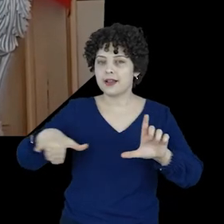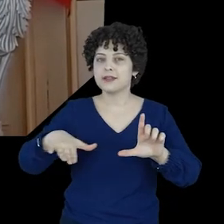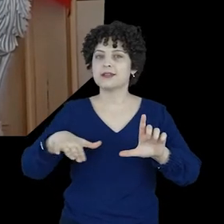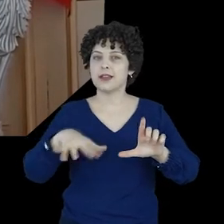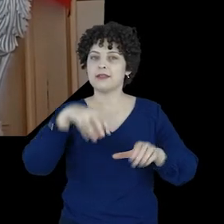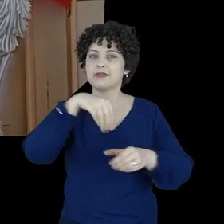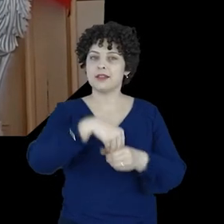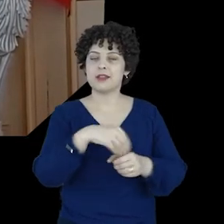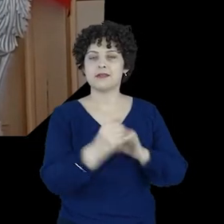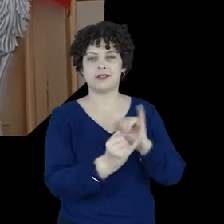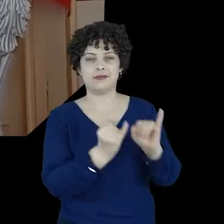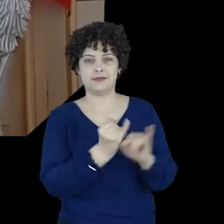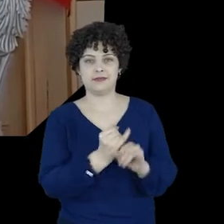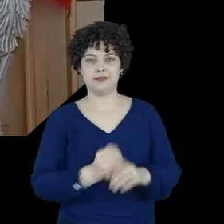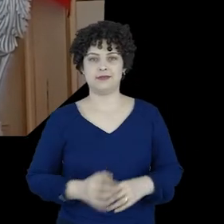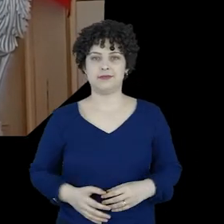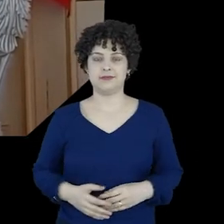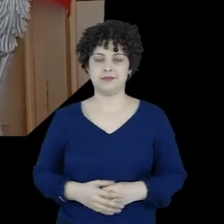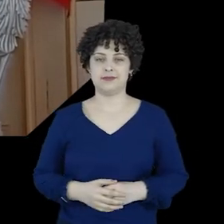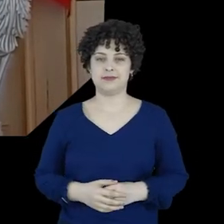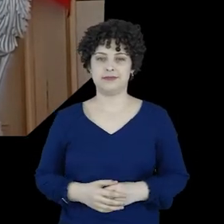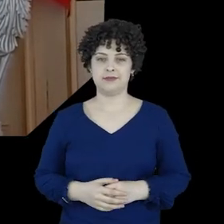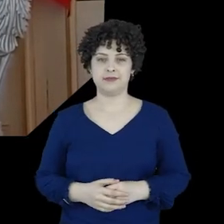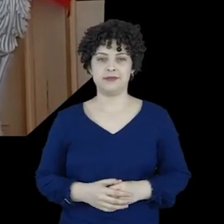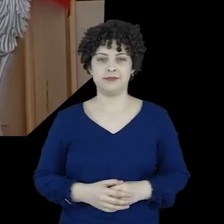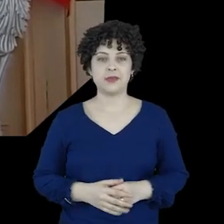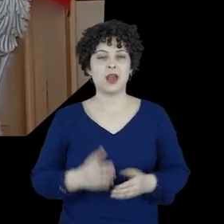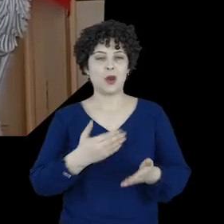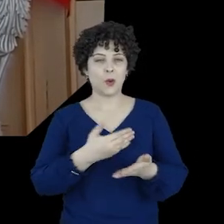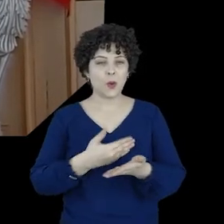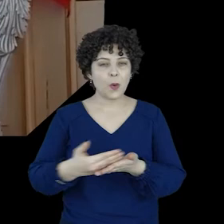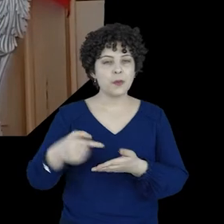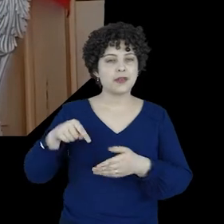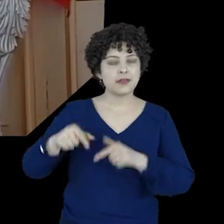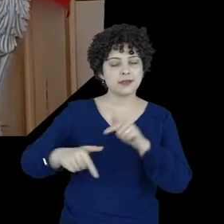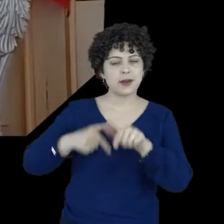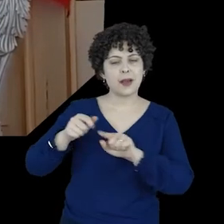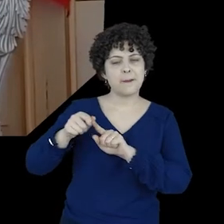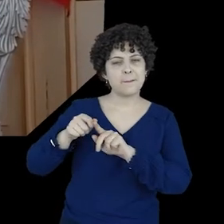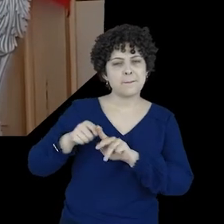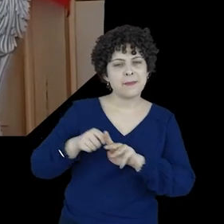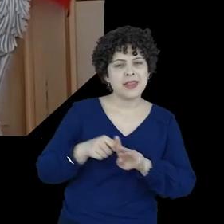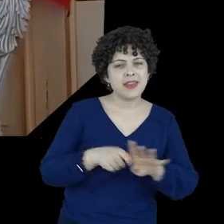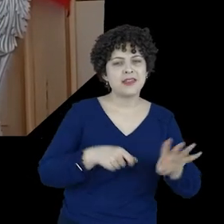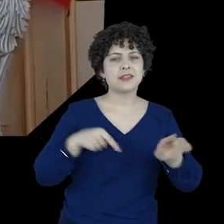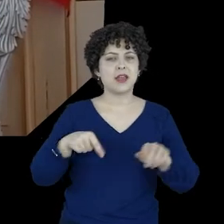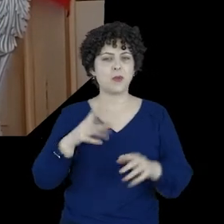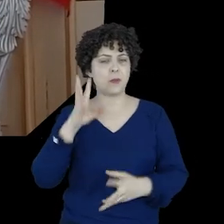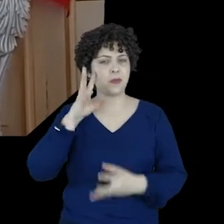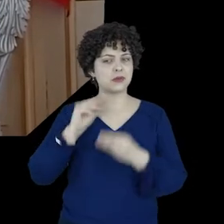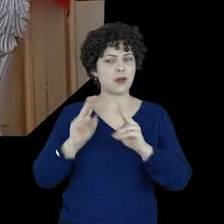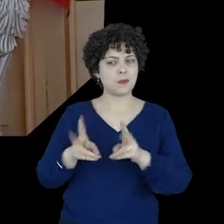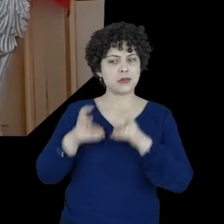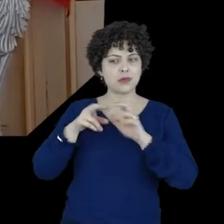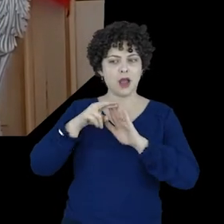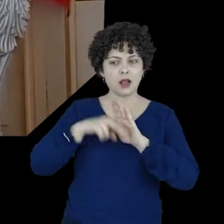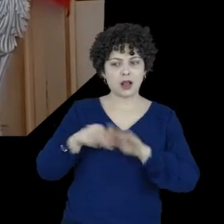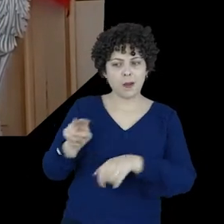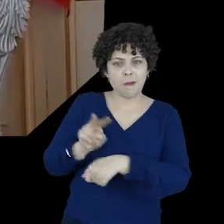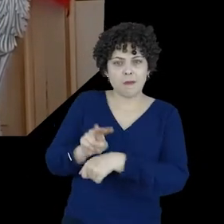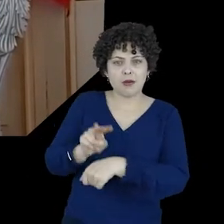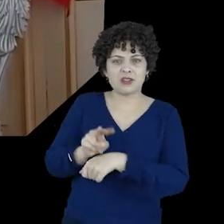l'image des enfants sur les plateformes en ligne. C'est un travail que j'ai commencé il y a plusieurs mois en me rendant compte que les